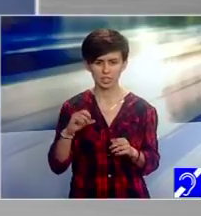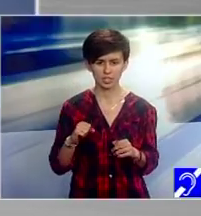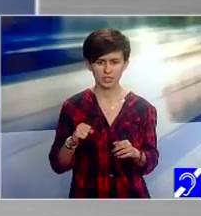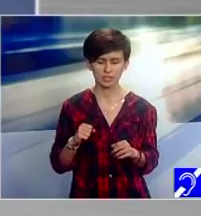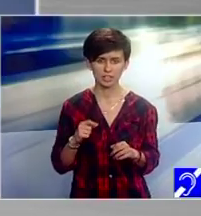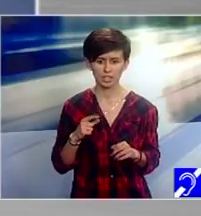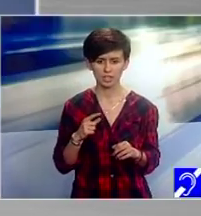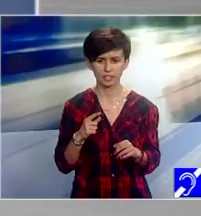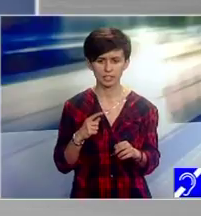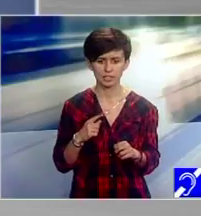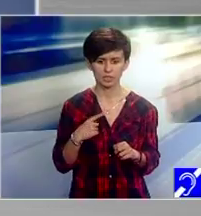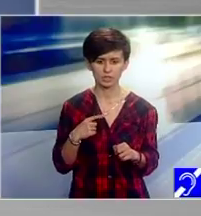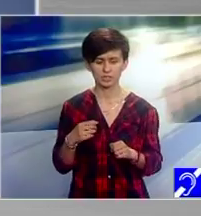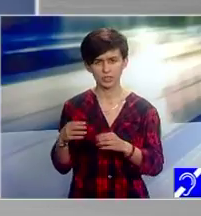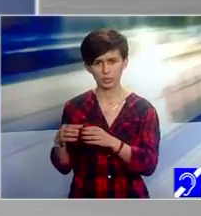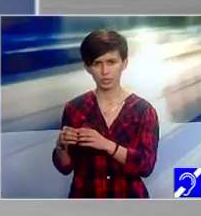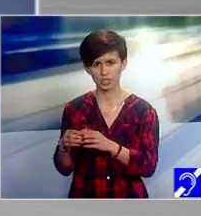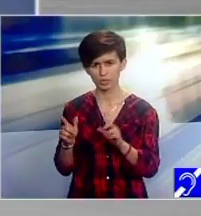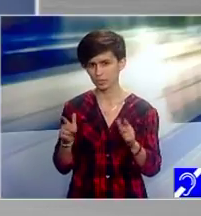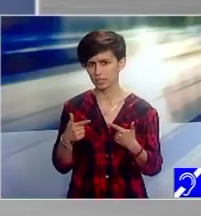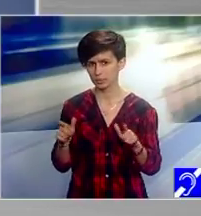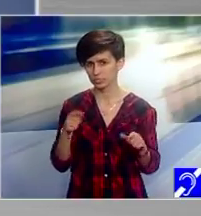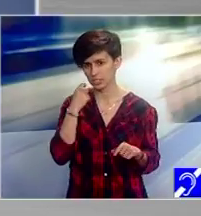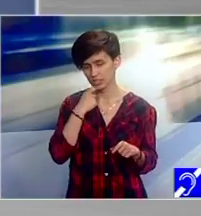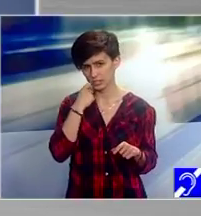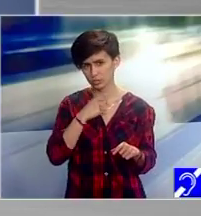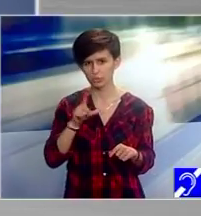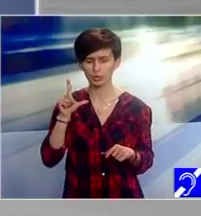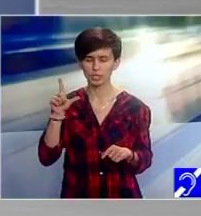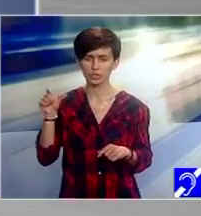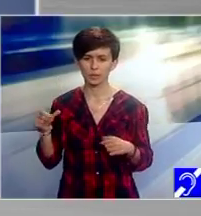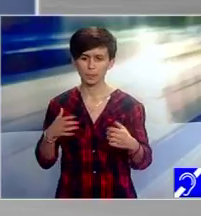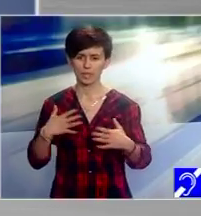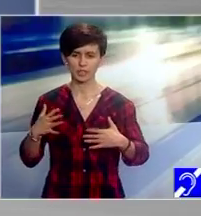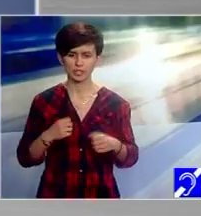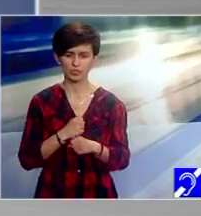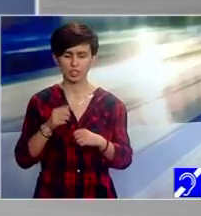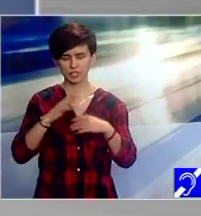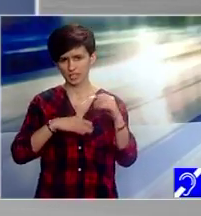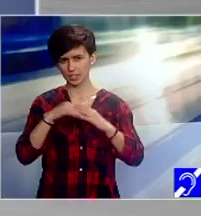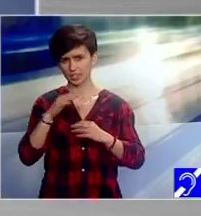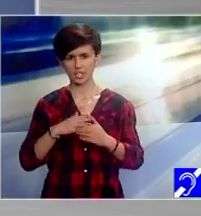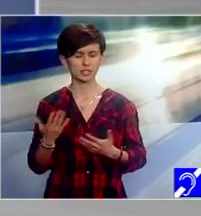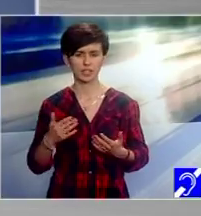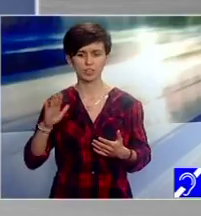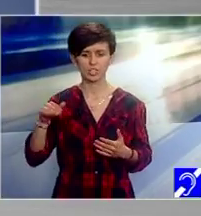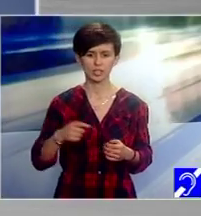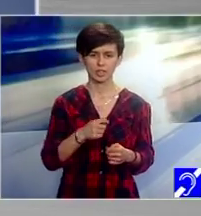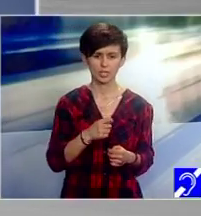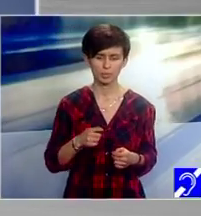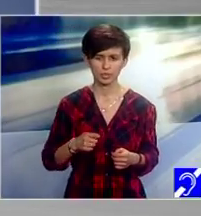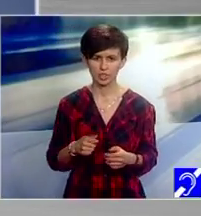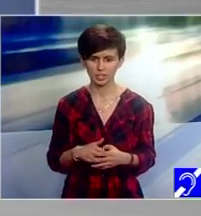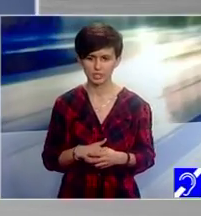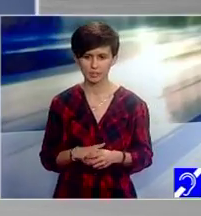Matca Acoustic Set, o trupă clujeană cu doi artiști foarte talentați care au și alte proiecte, Bogdan Matca